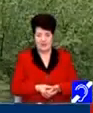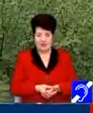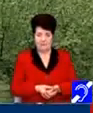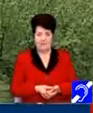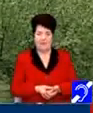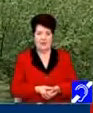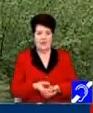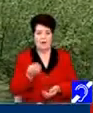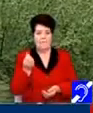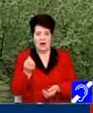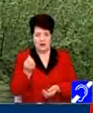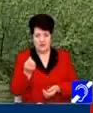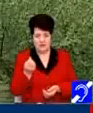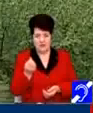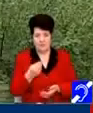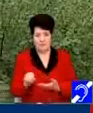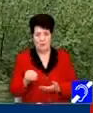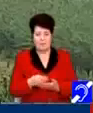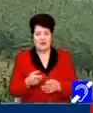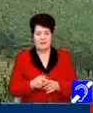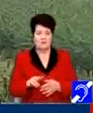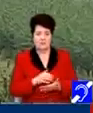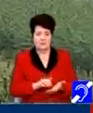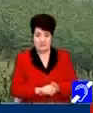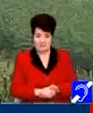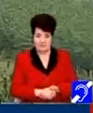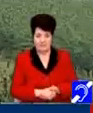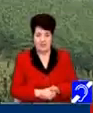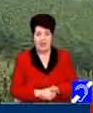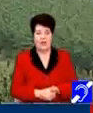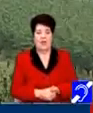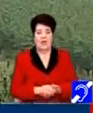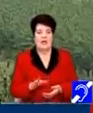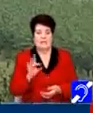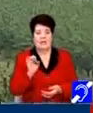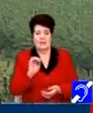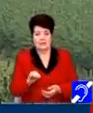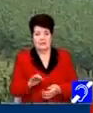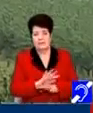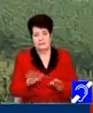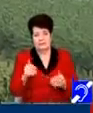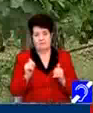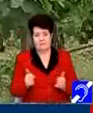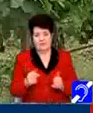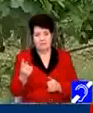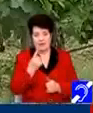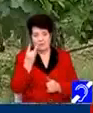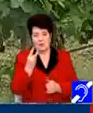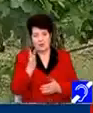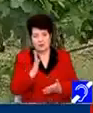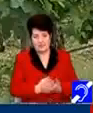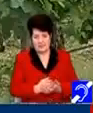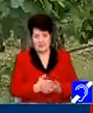adică banii, pentru a procura acest sistem, fiindcă el nu e ieftin. În rest, a fost simplu. Avantajul, în primul rând, este acela